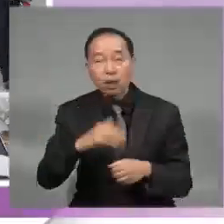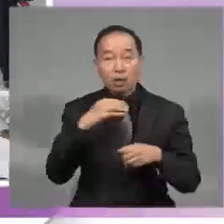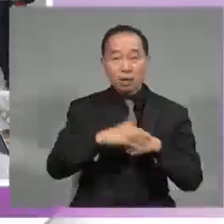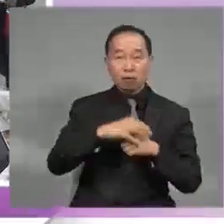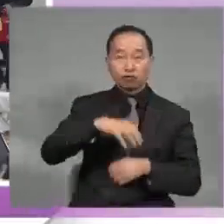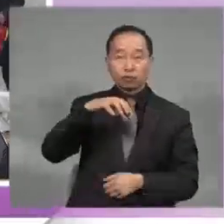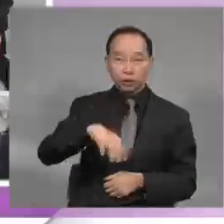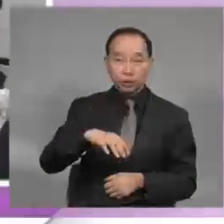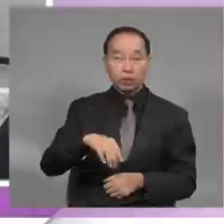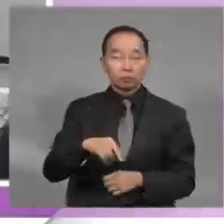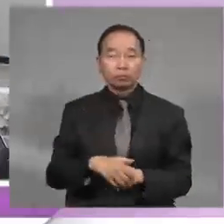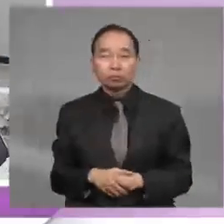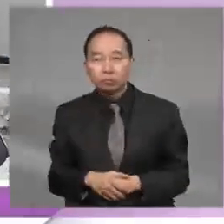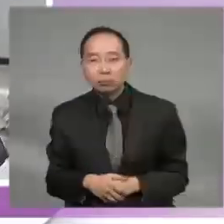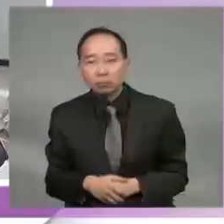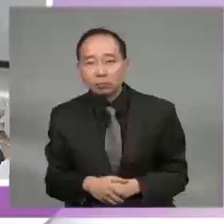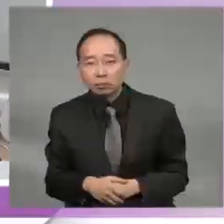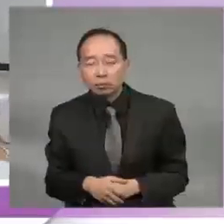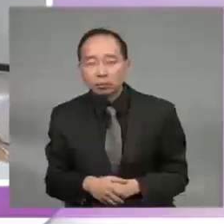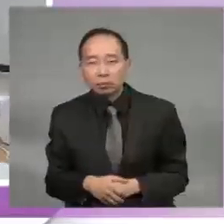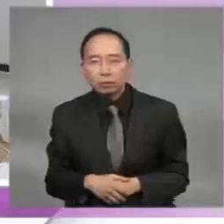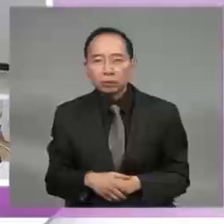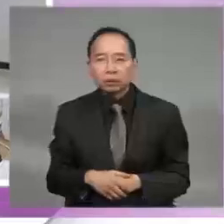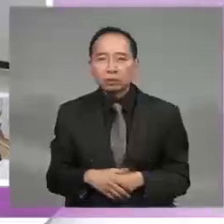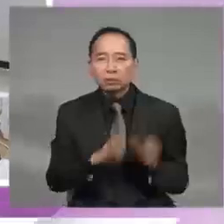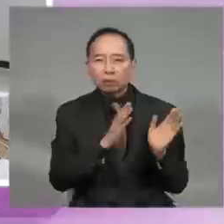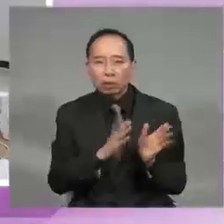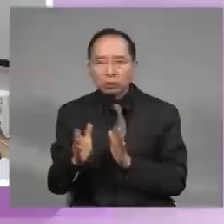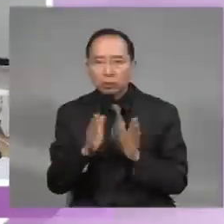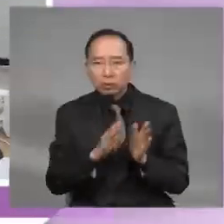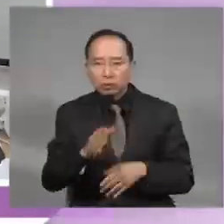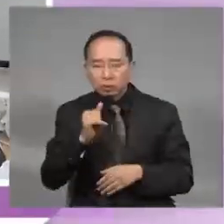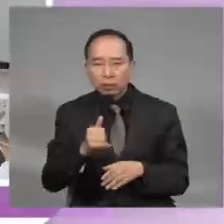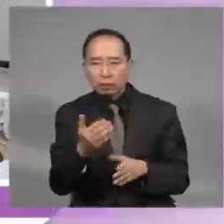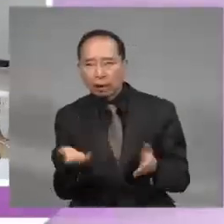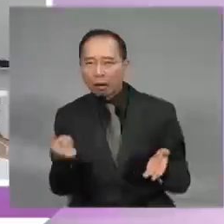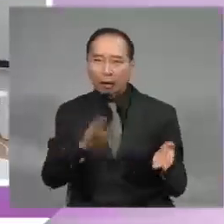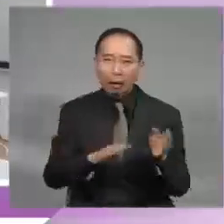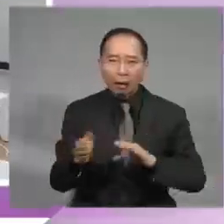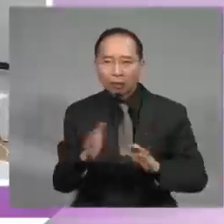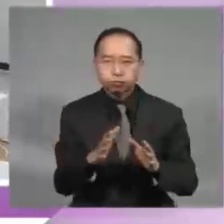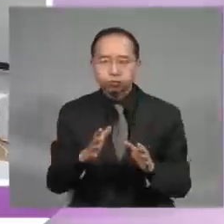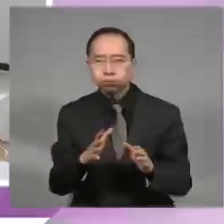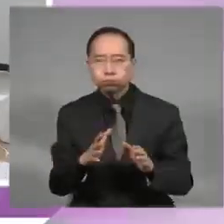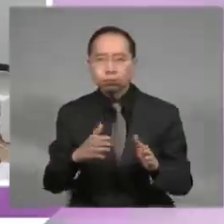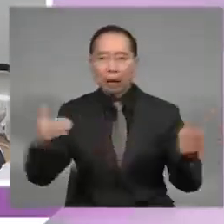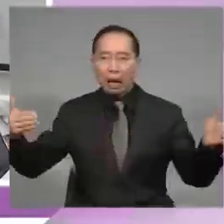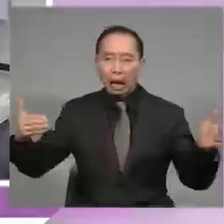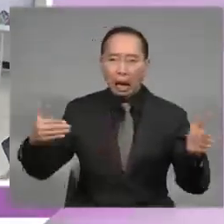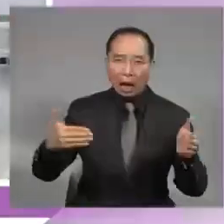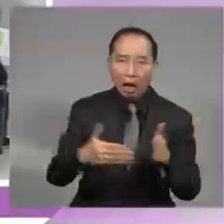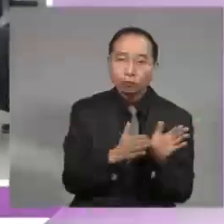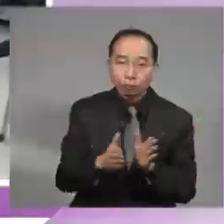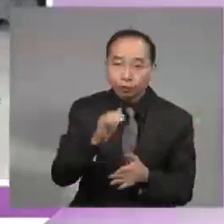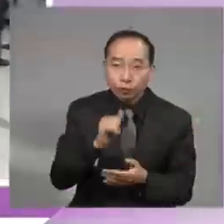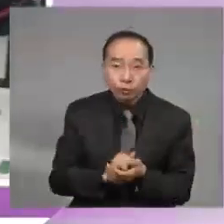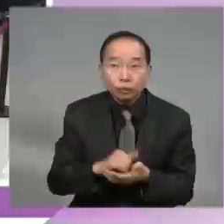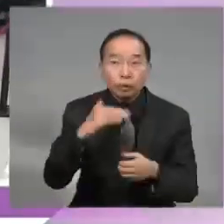경우에도 지금 마무리가 한창인 것 같은데요. 네. 대구 지역 한번 연결을 해보도록 할까요?